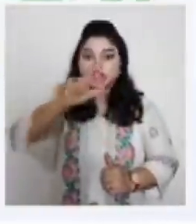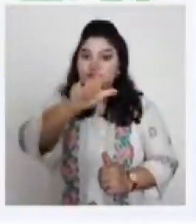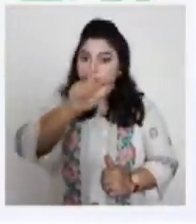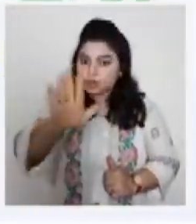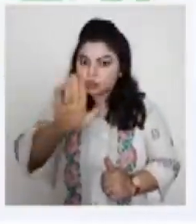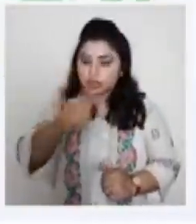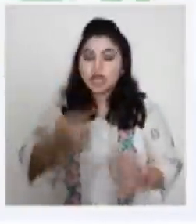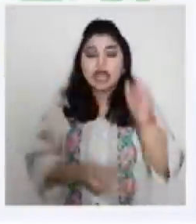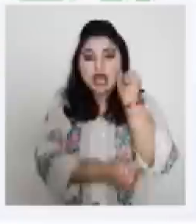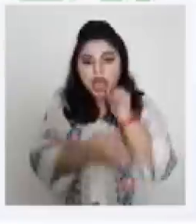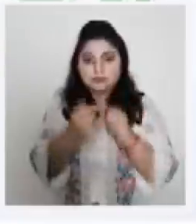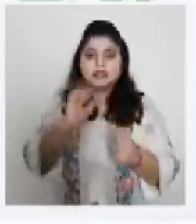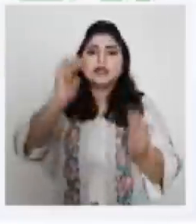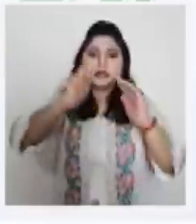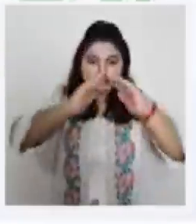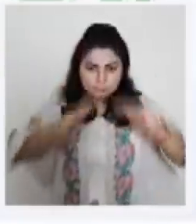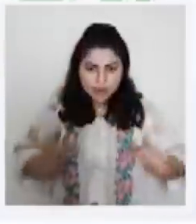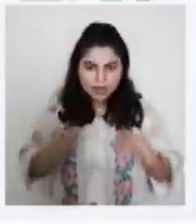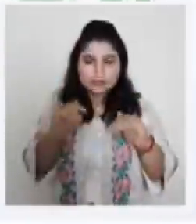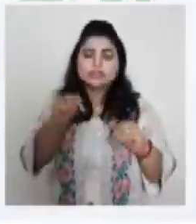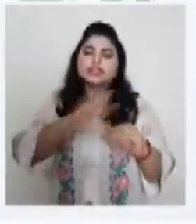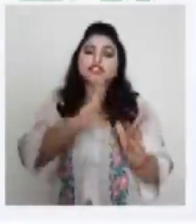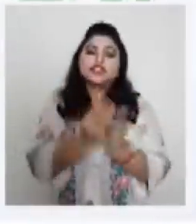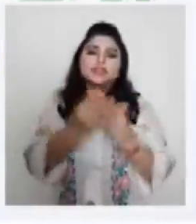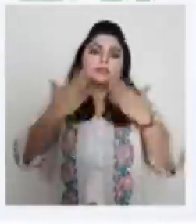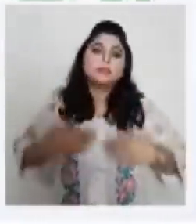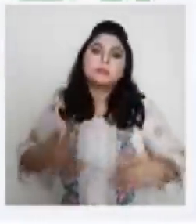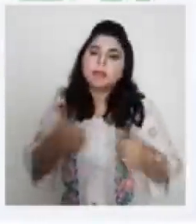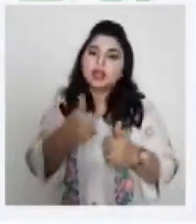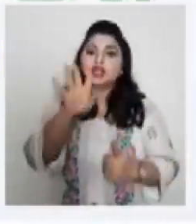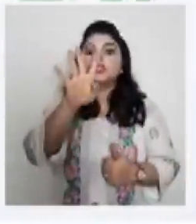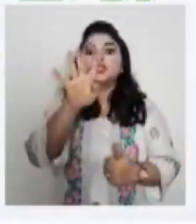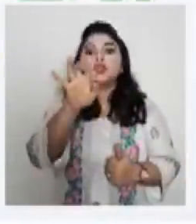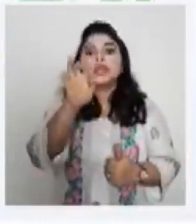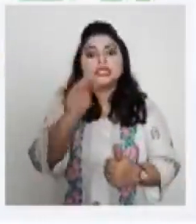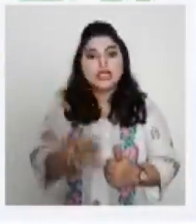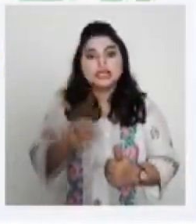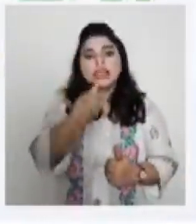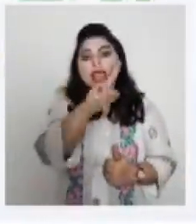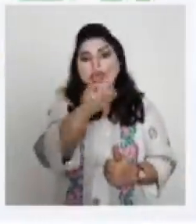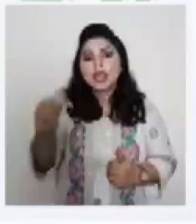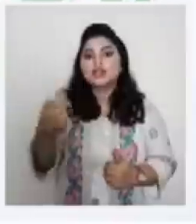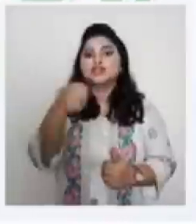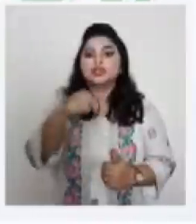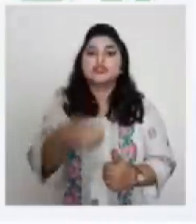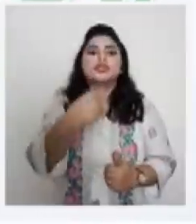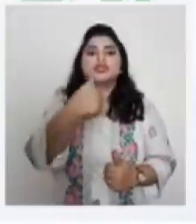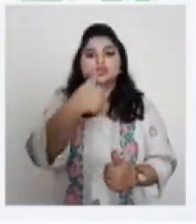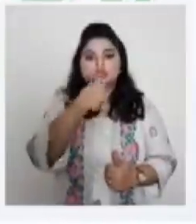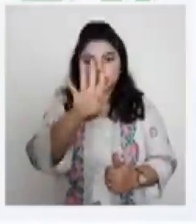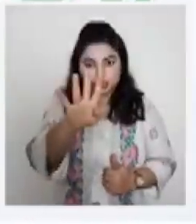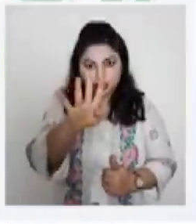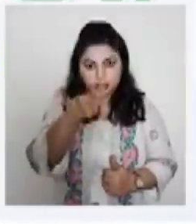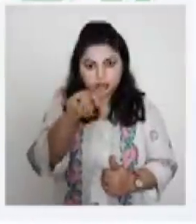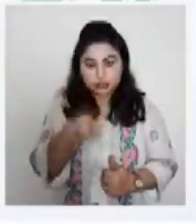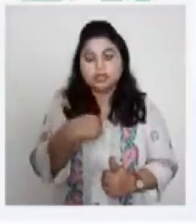গত ২৪ ঘন্টায় সুস্থ হয়েছেন ১,৯৭৫ জন। হাসপাতাল এবং বাসায় সহই সুস্থতা এবং এ পর্যন্ত